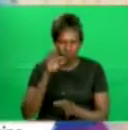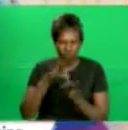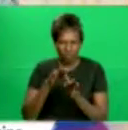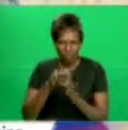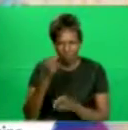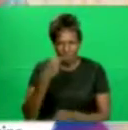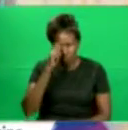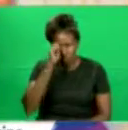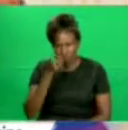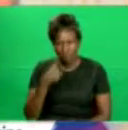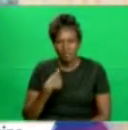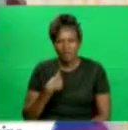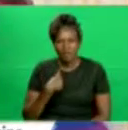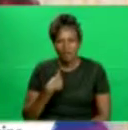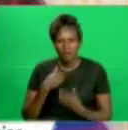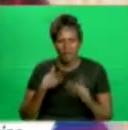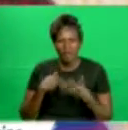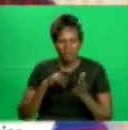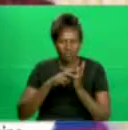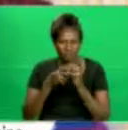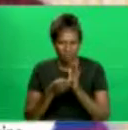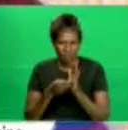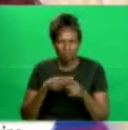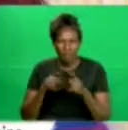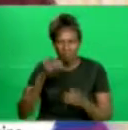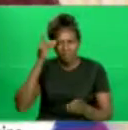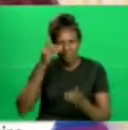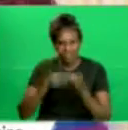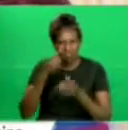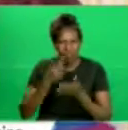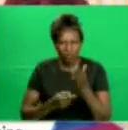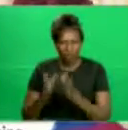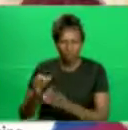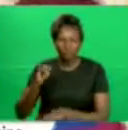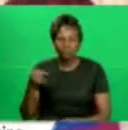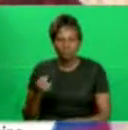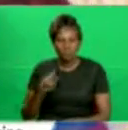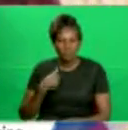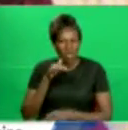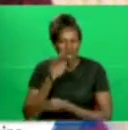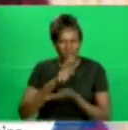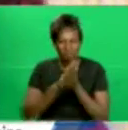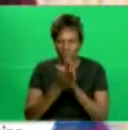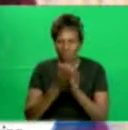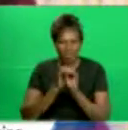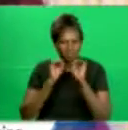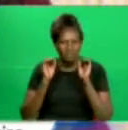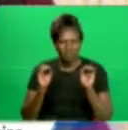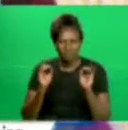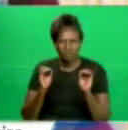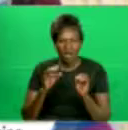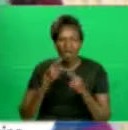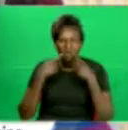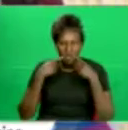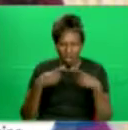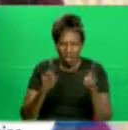kofia? Tuko maendeleo lakini nimeamua ni Jubilee. And I have no apologies to make. Na